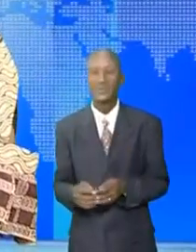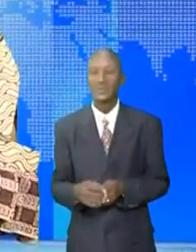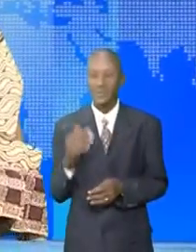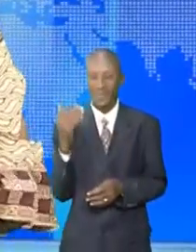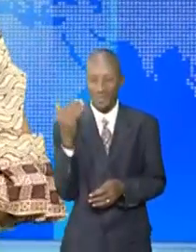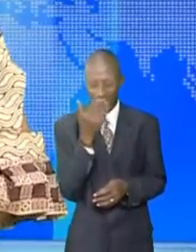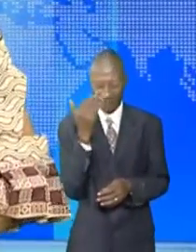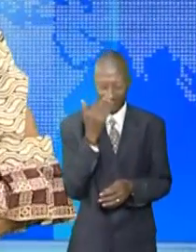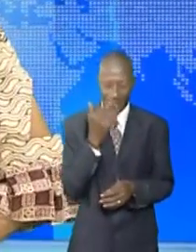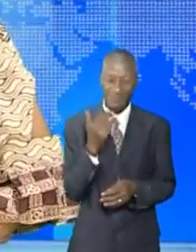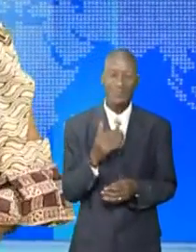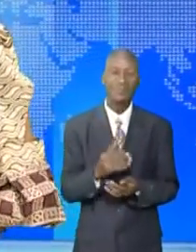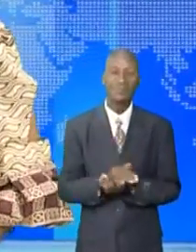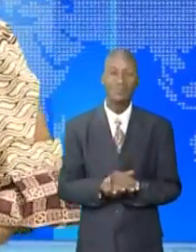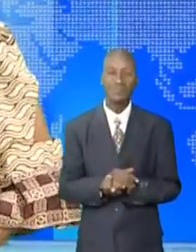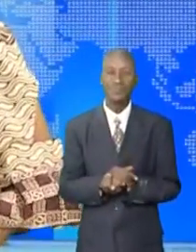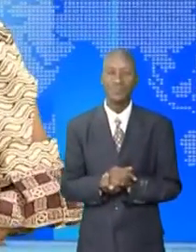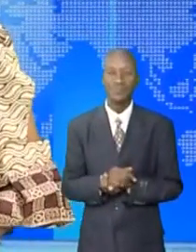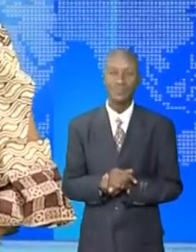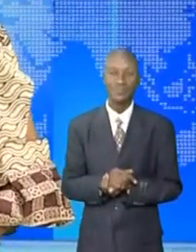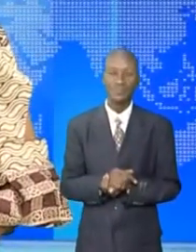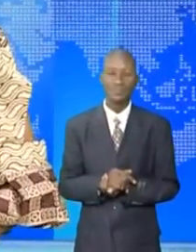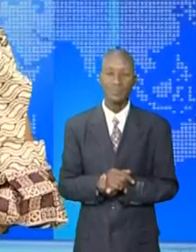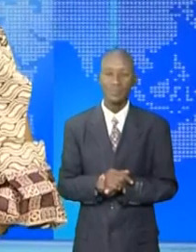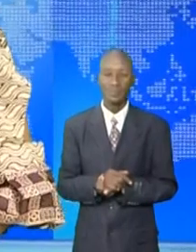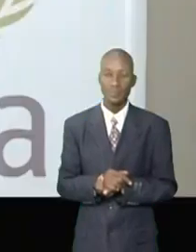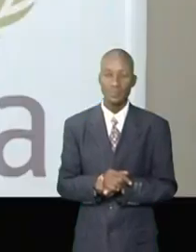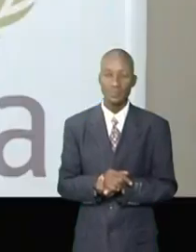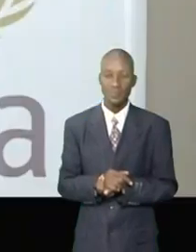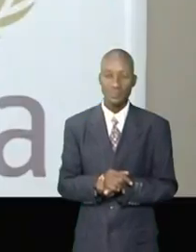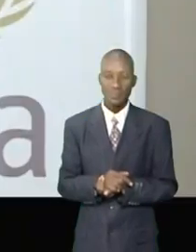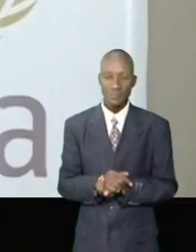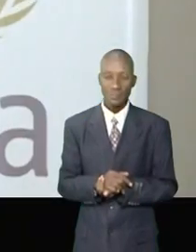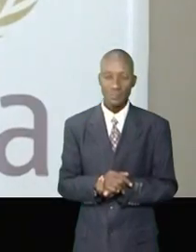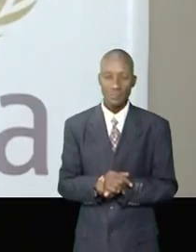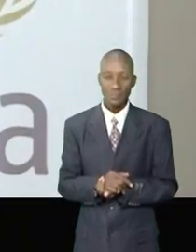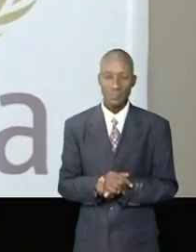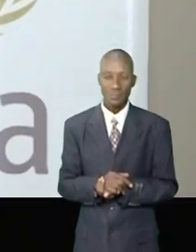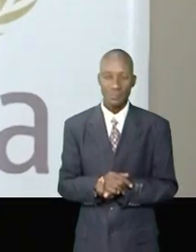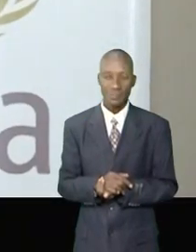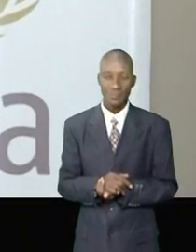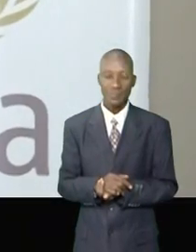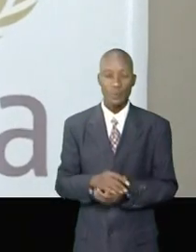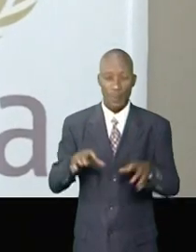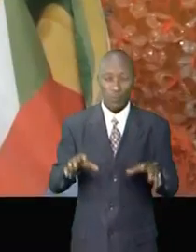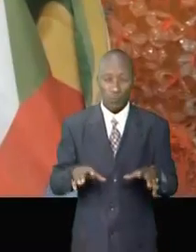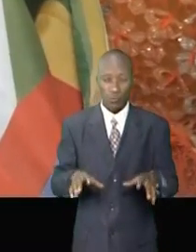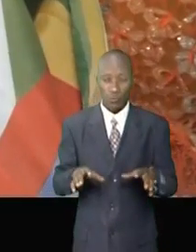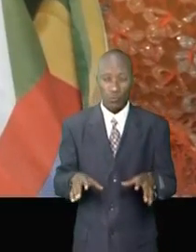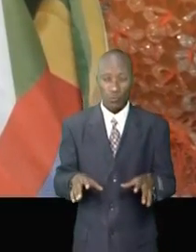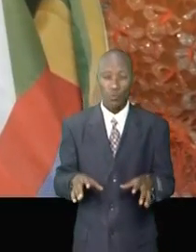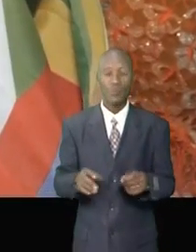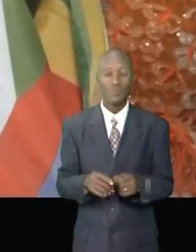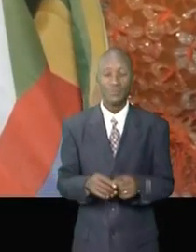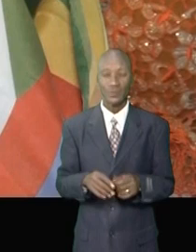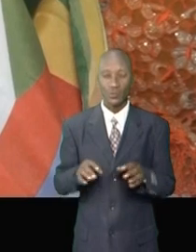sa qualité de présidente de cette structure. La RDC occupe la présidence tournante